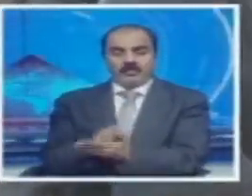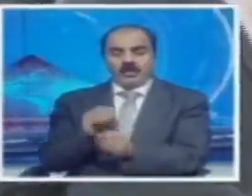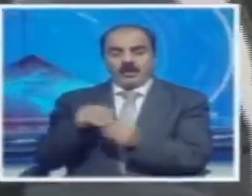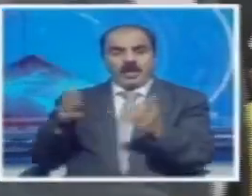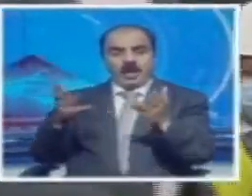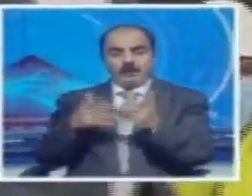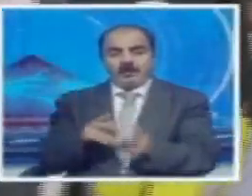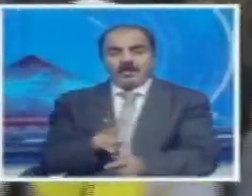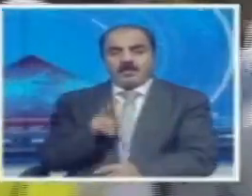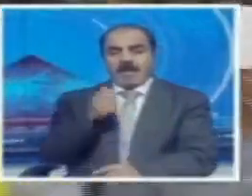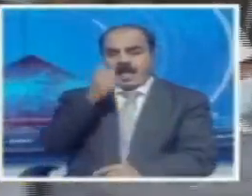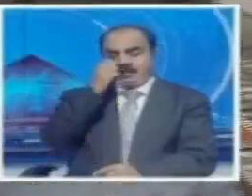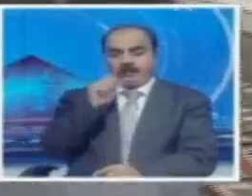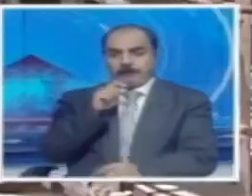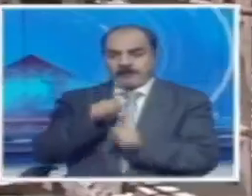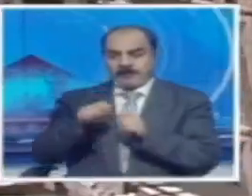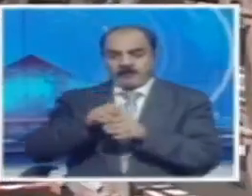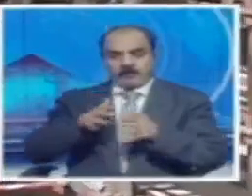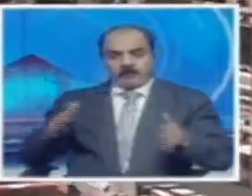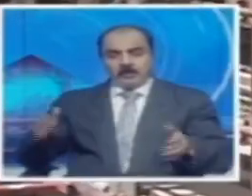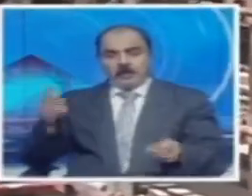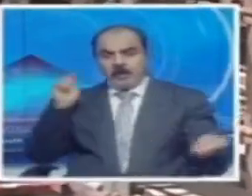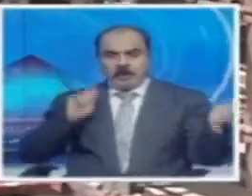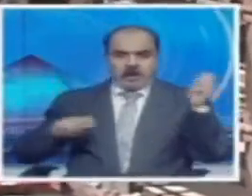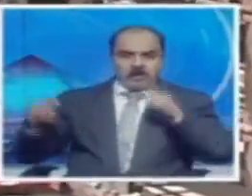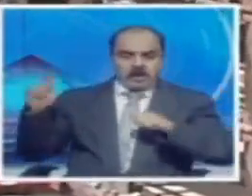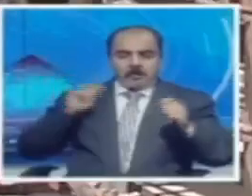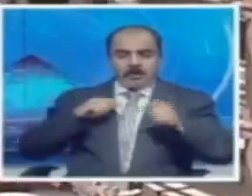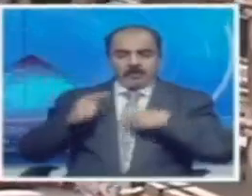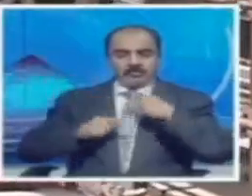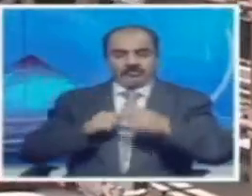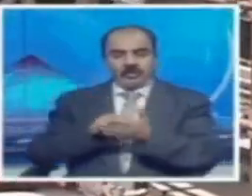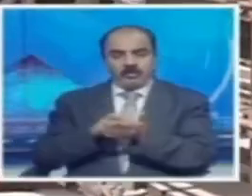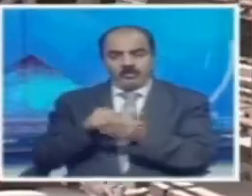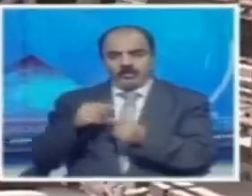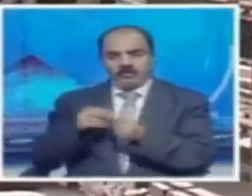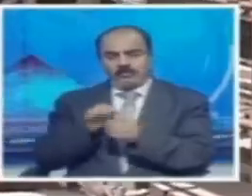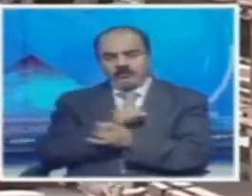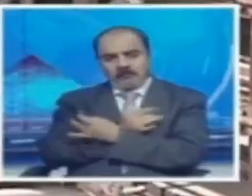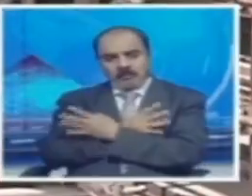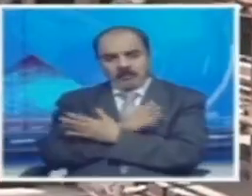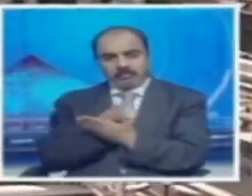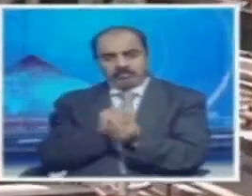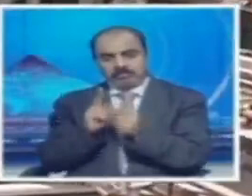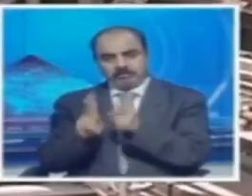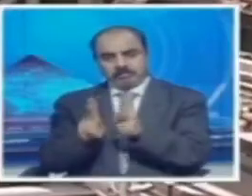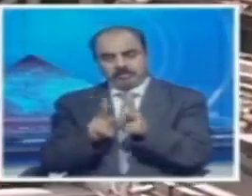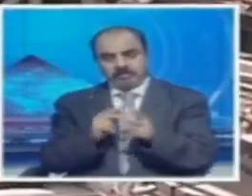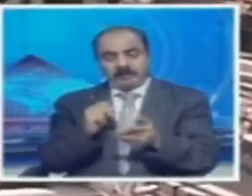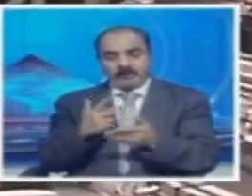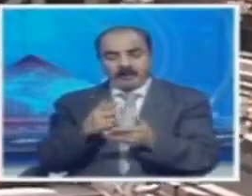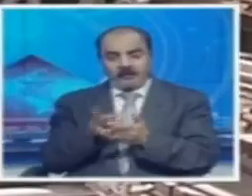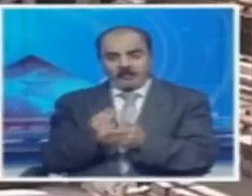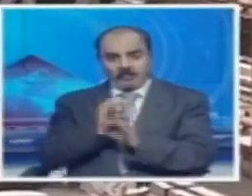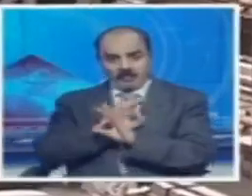مساحة 7000 متر مربع. أعمال إنشائية تجري على قدم وساق للانتهاء من تنفيذ محطات الخط الثالث